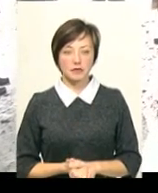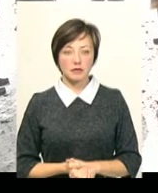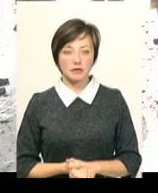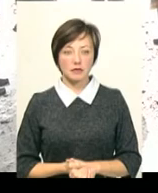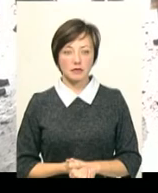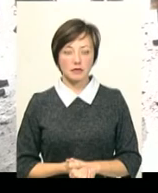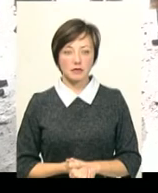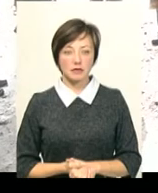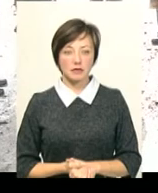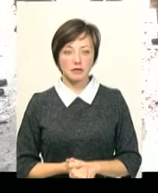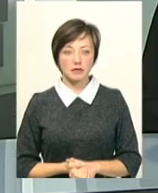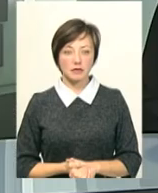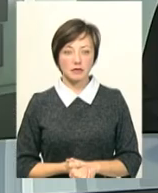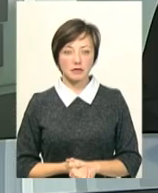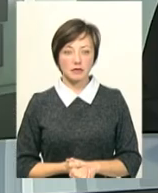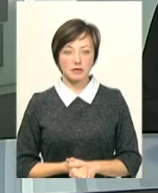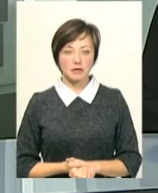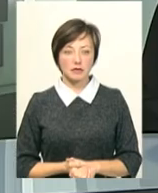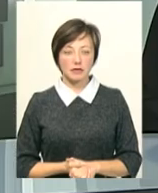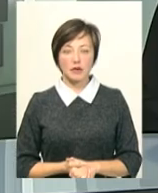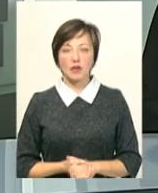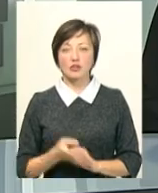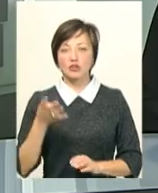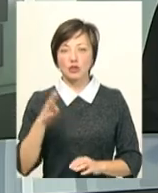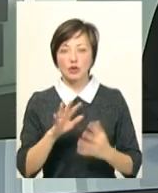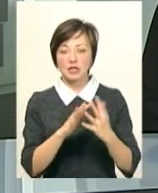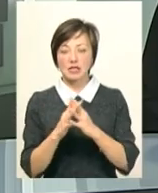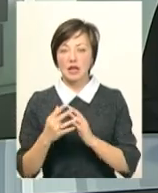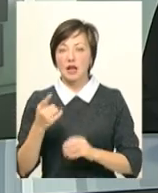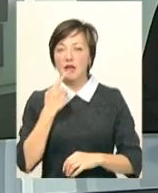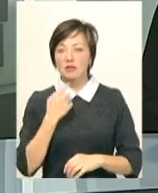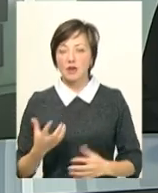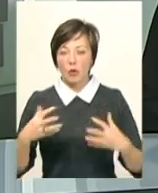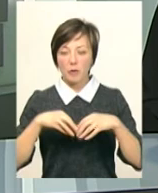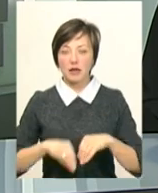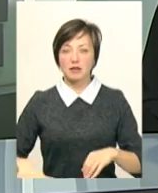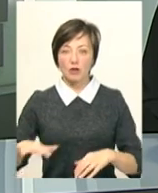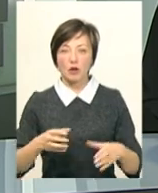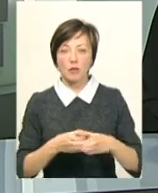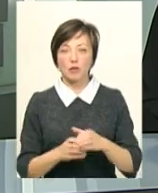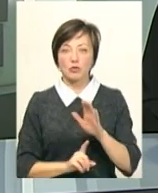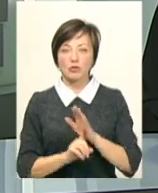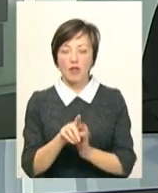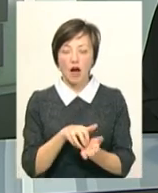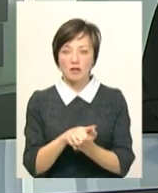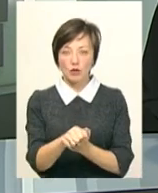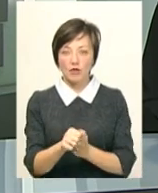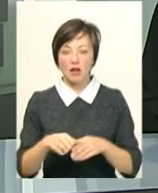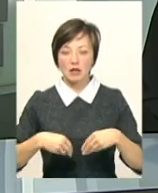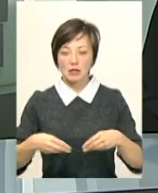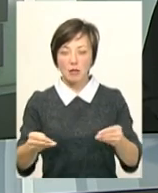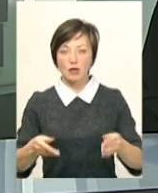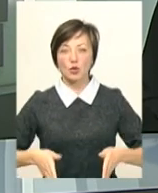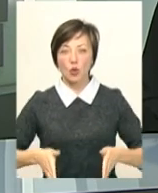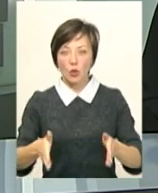Новини «Поділля Центр». У чотирьох селах Красилівської об'єднаної територіальної громади почали асфальтувати і насипати